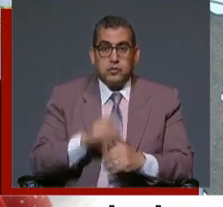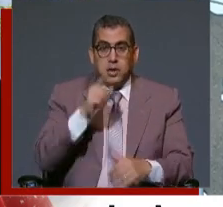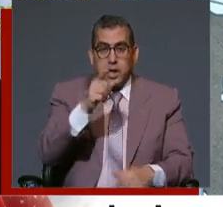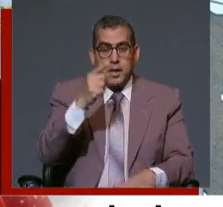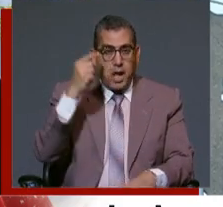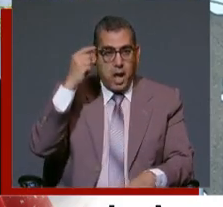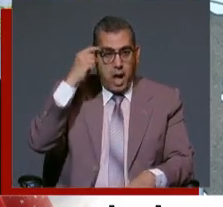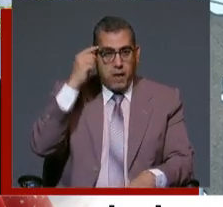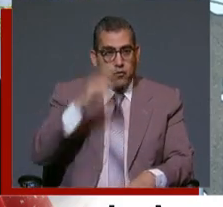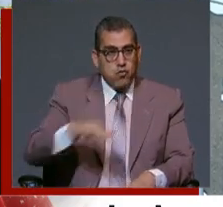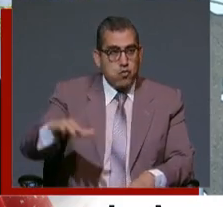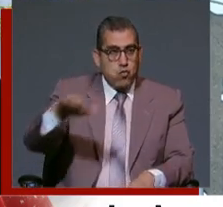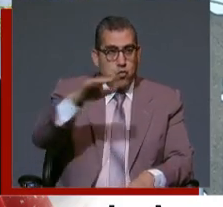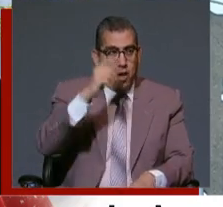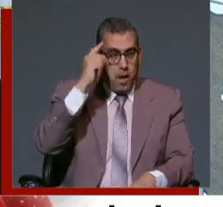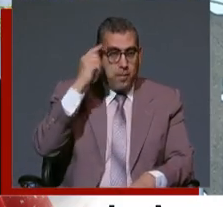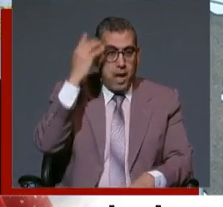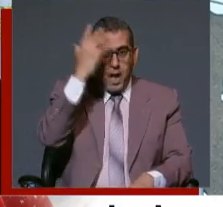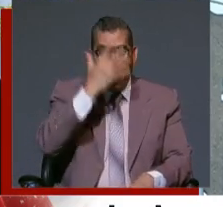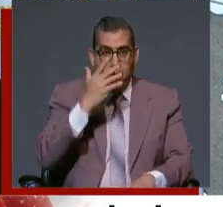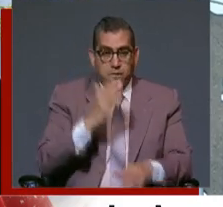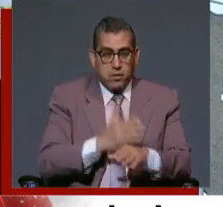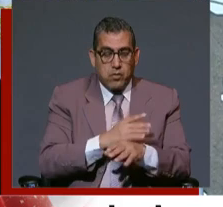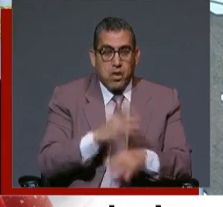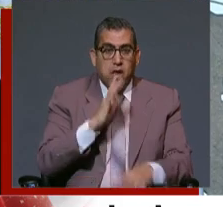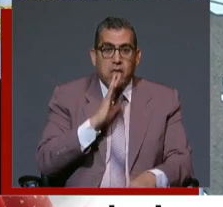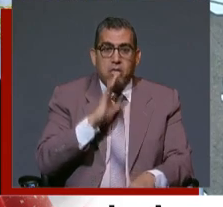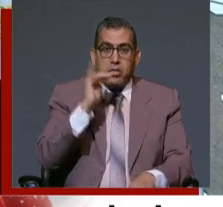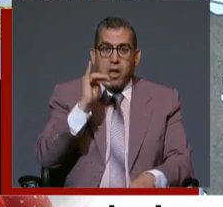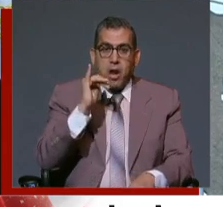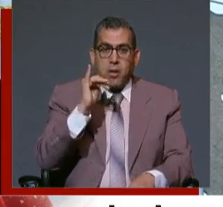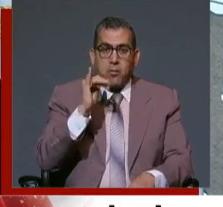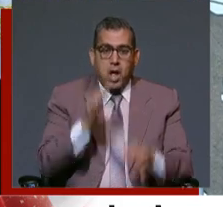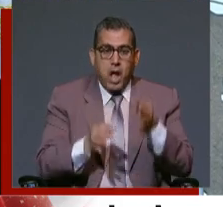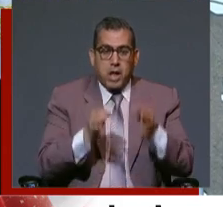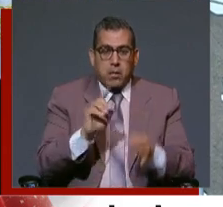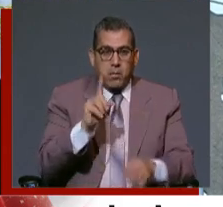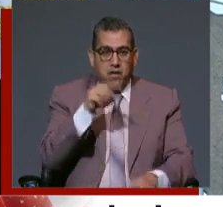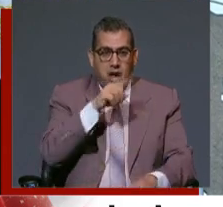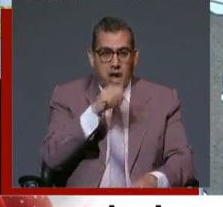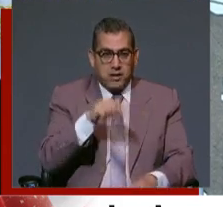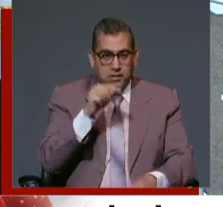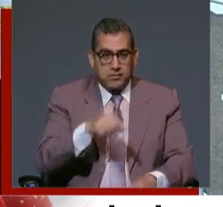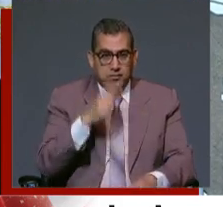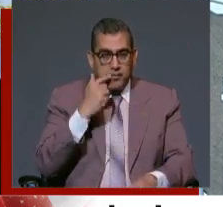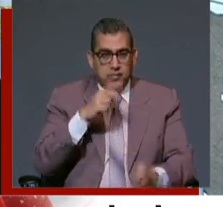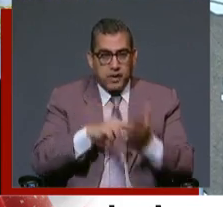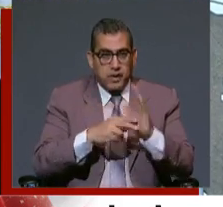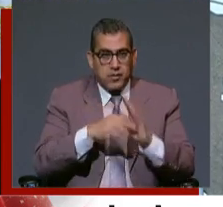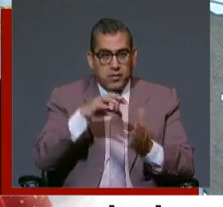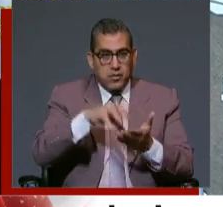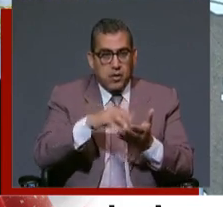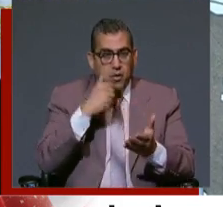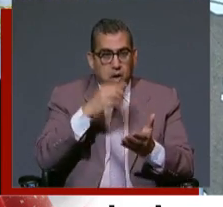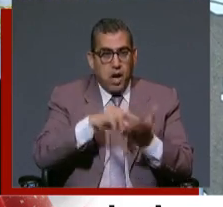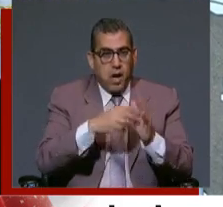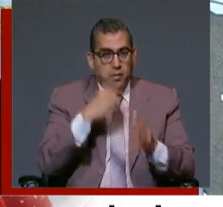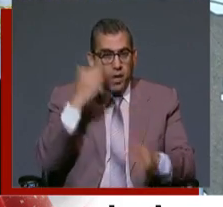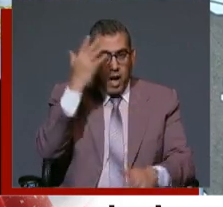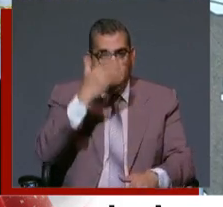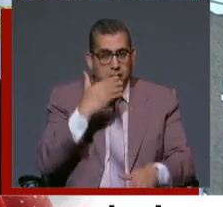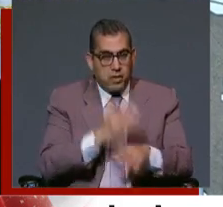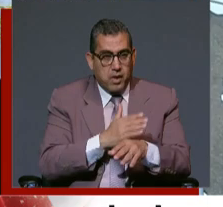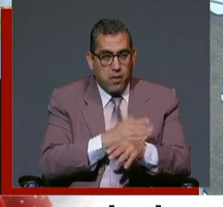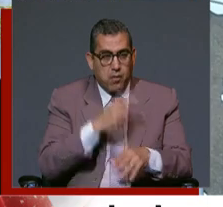مني بأن أفريقيا تخضع للضرائب بشكل غير عادل باعتبارها منطقة عالية المخاطر، فغالبا